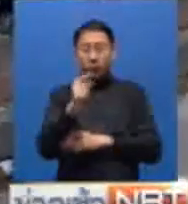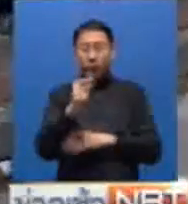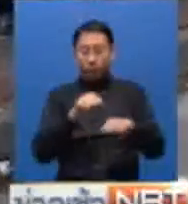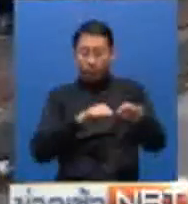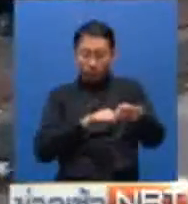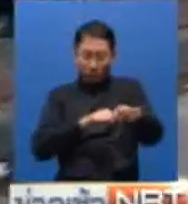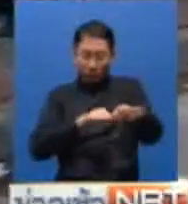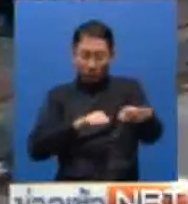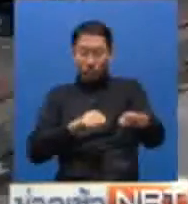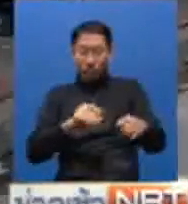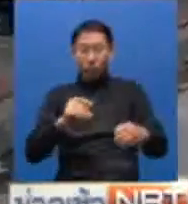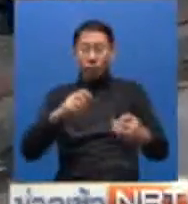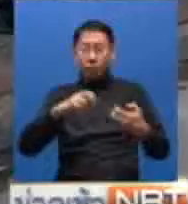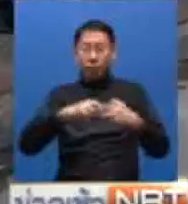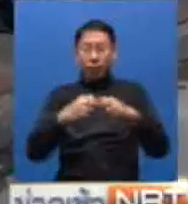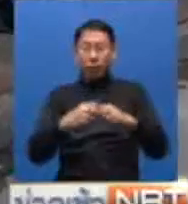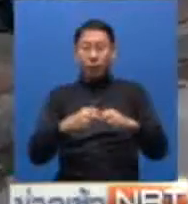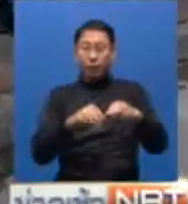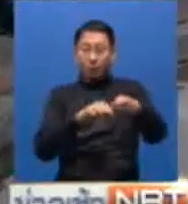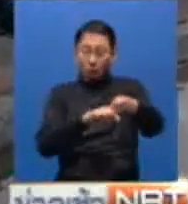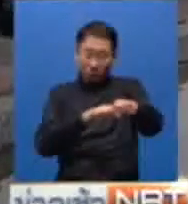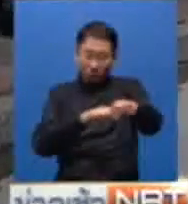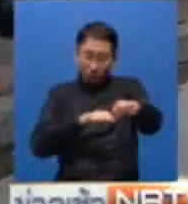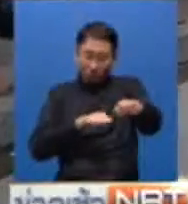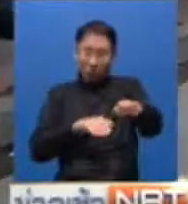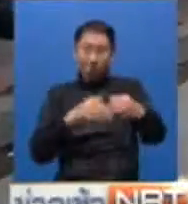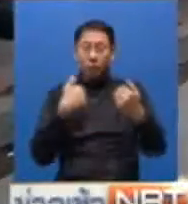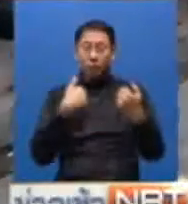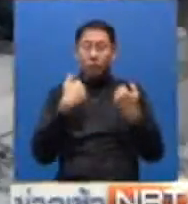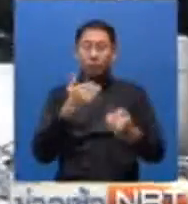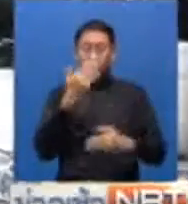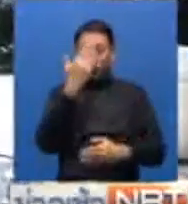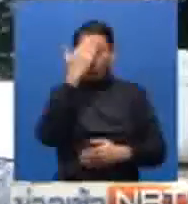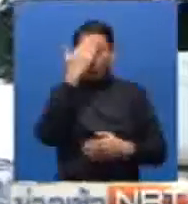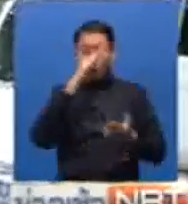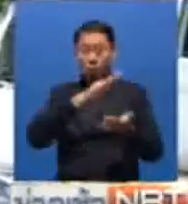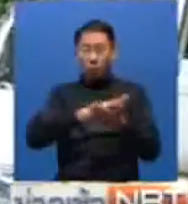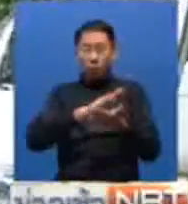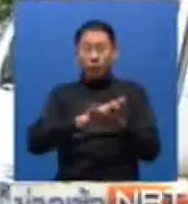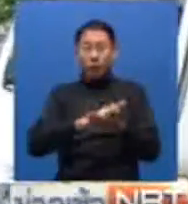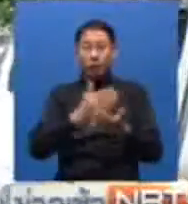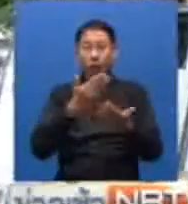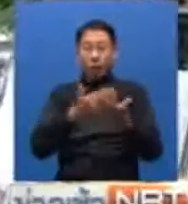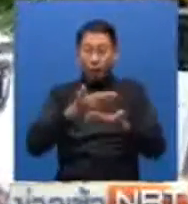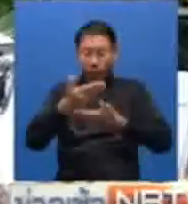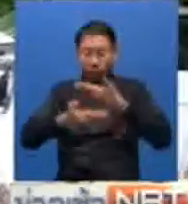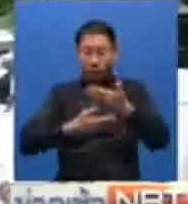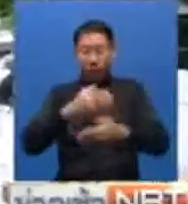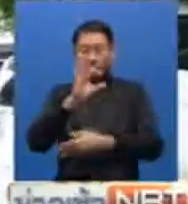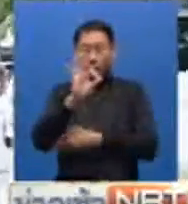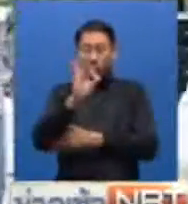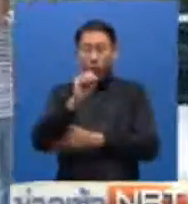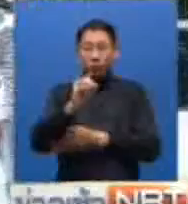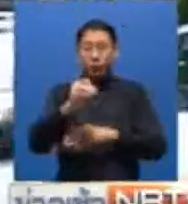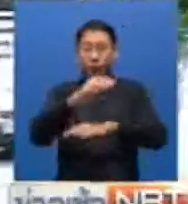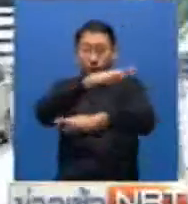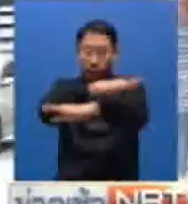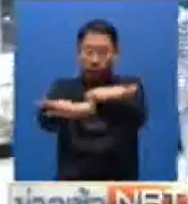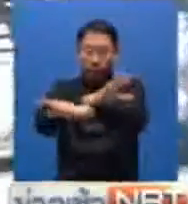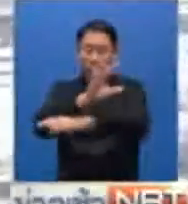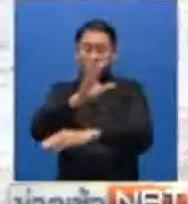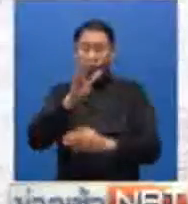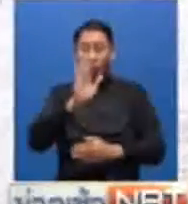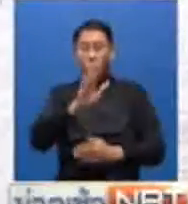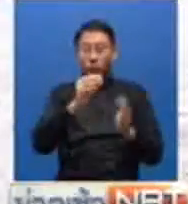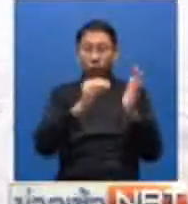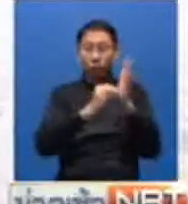มาจากการจอดรถกีดขวางผิวการจราจรโดยเฉพาะหน้าโรงเรียนและห้างสรรพสินค้าพร้อมกัน90แยกสำคัญทั่วกรุงเท